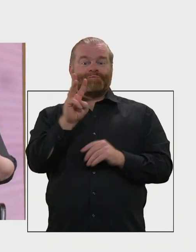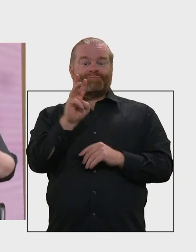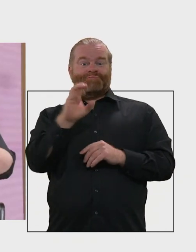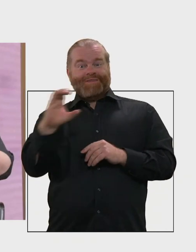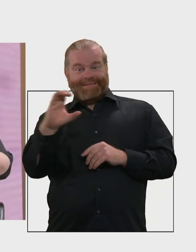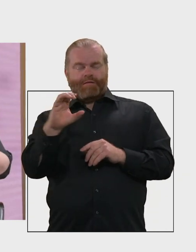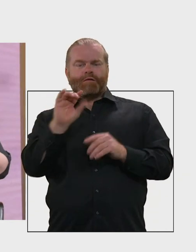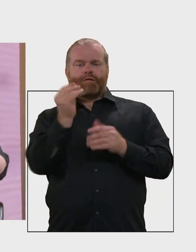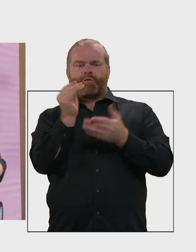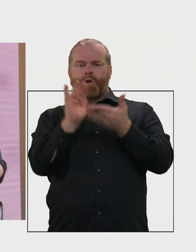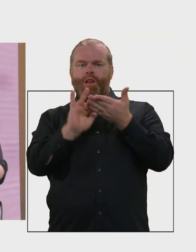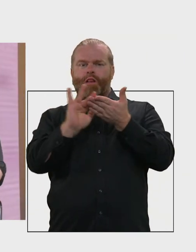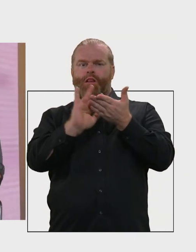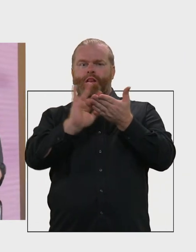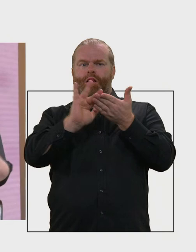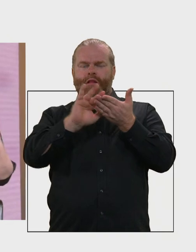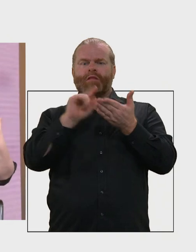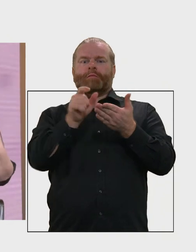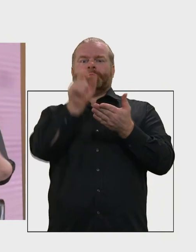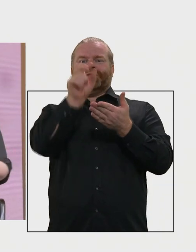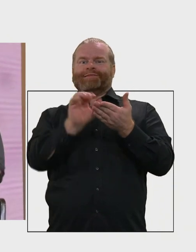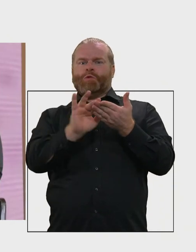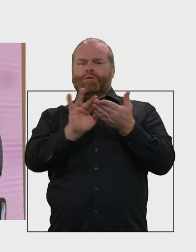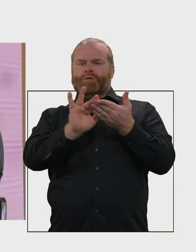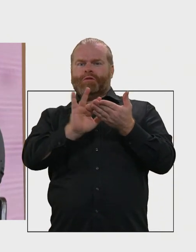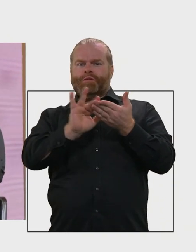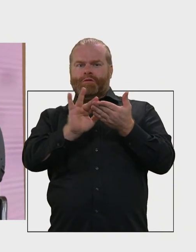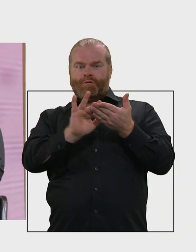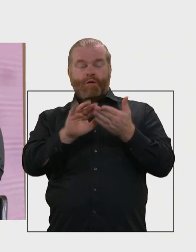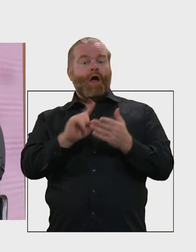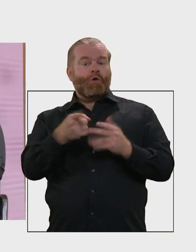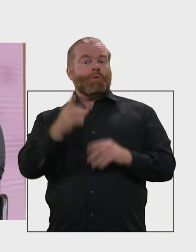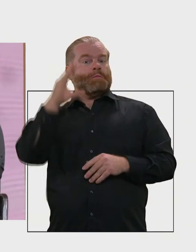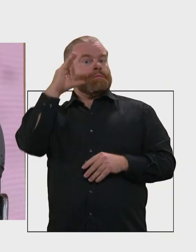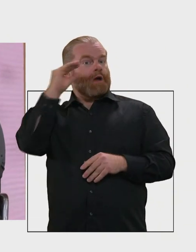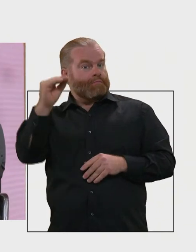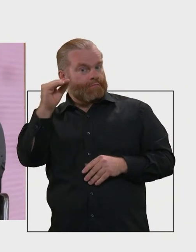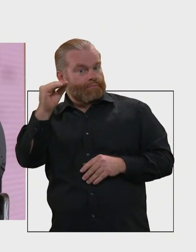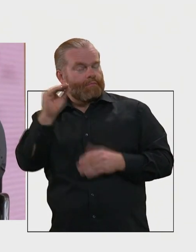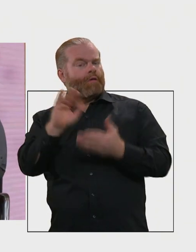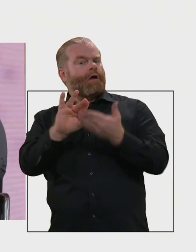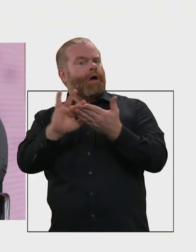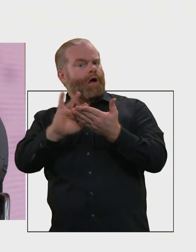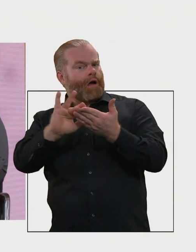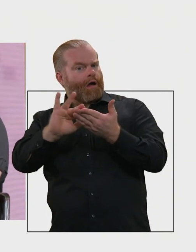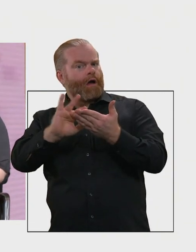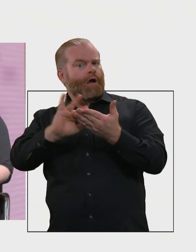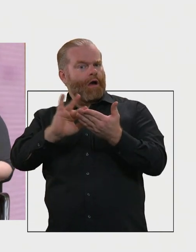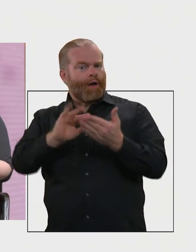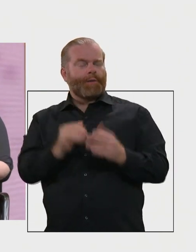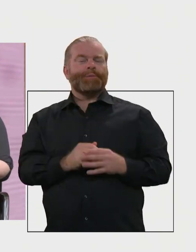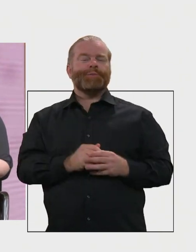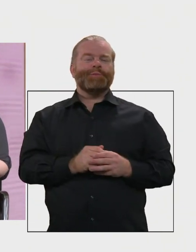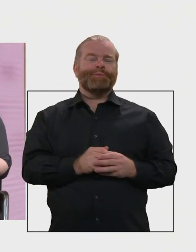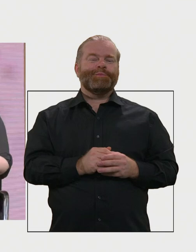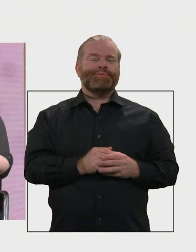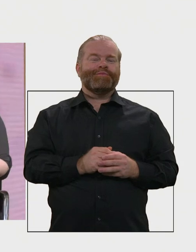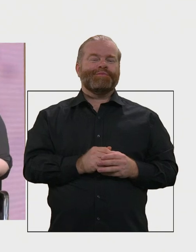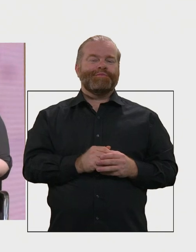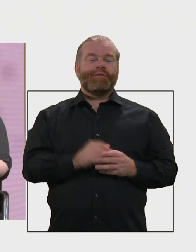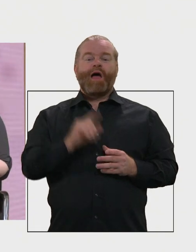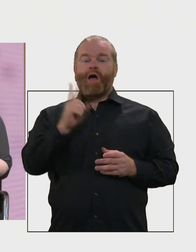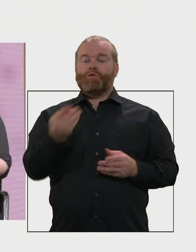Fall sogar männlich dargestellt oder zumindest nicht, wie wir die Frauenfiguren haben, und eben eine Wickelgelegenheit. Mhm. Es wird zum Beispiel